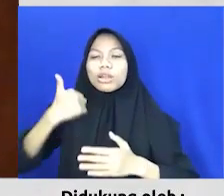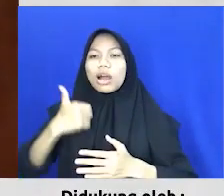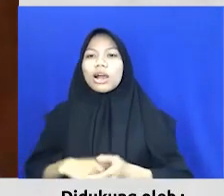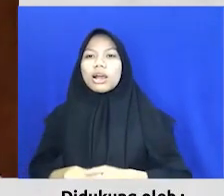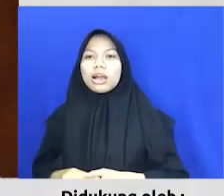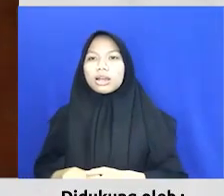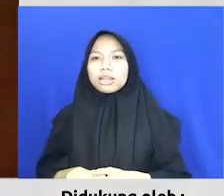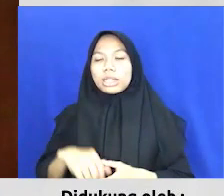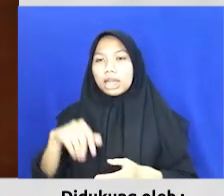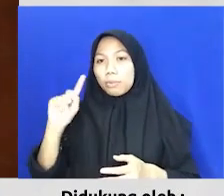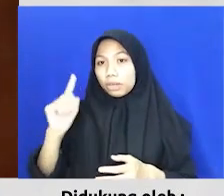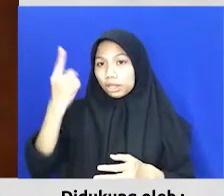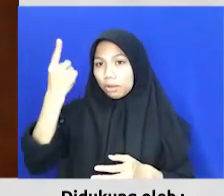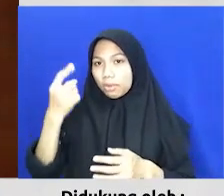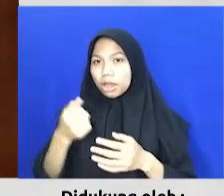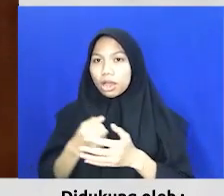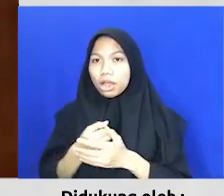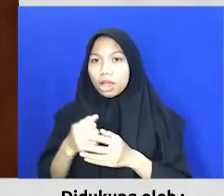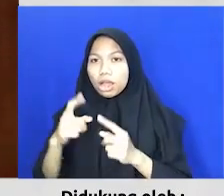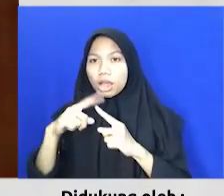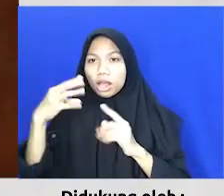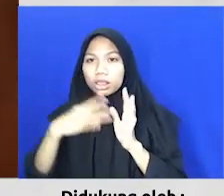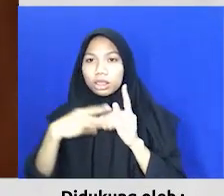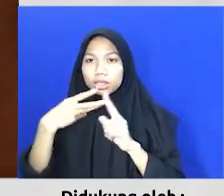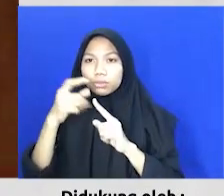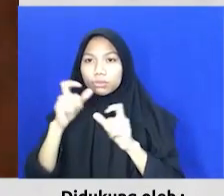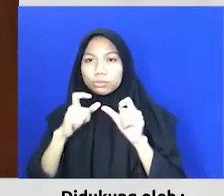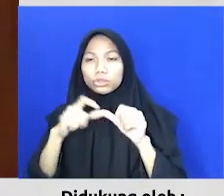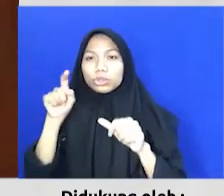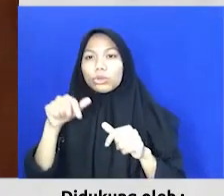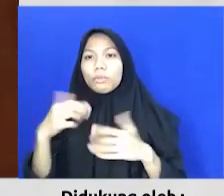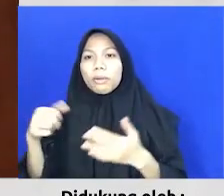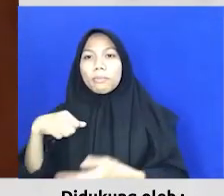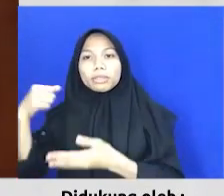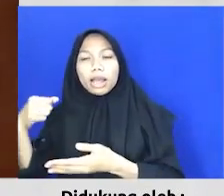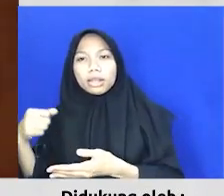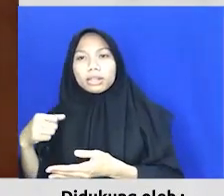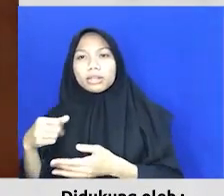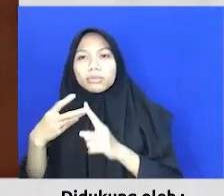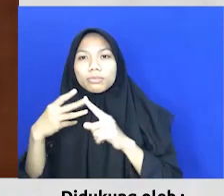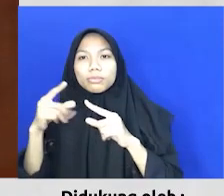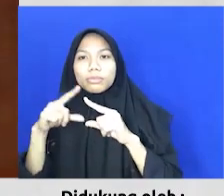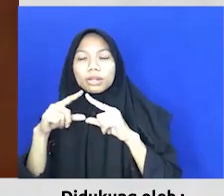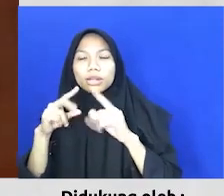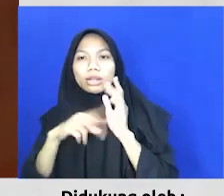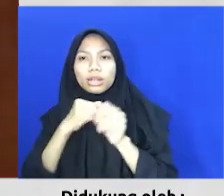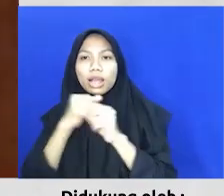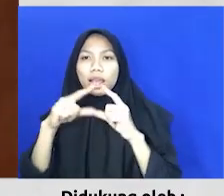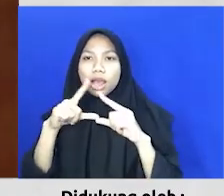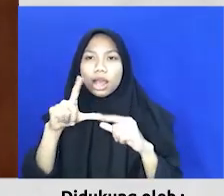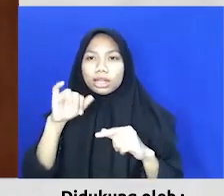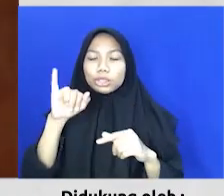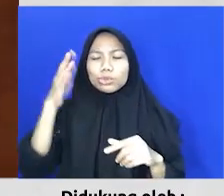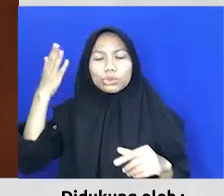di kapling-kapling ya, satu rumah bisa beberapa keluarga tinggal itu, ada yang dapat kamar depan aja dan sebagainya. Nah